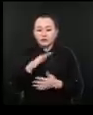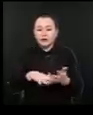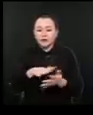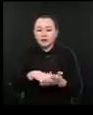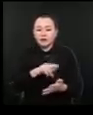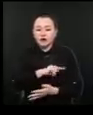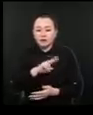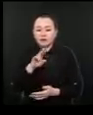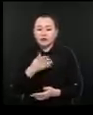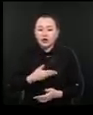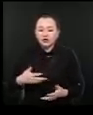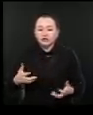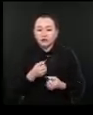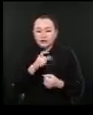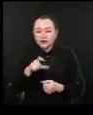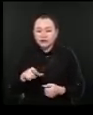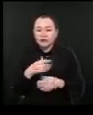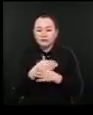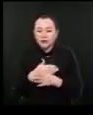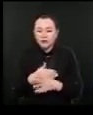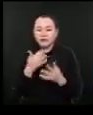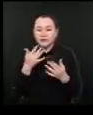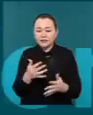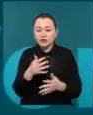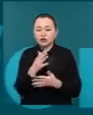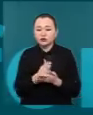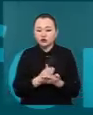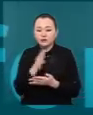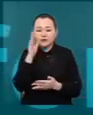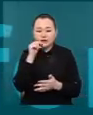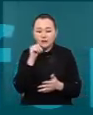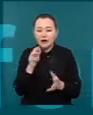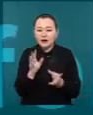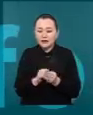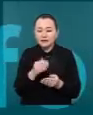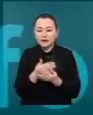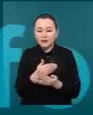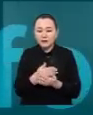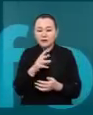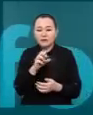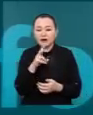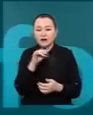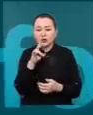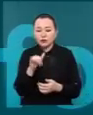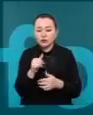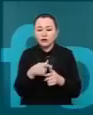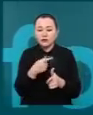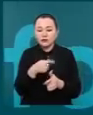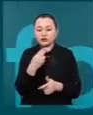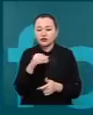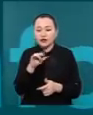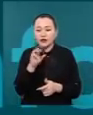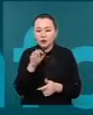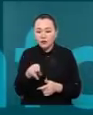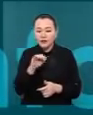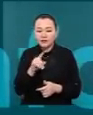продолжают работу наши спасатели. Им помогают несколько служебных собак. Например, Малинуа по кличке Джей. Пес